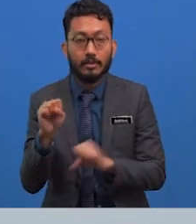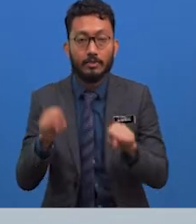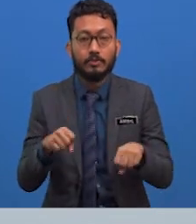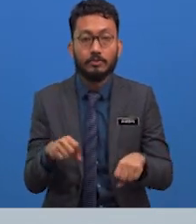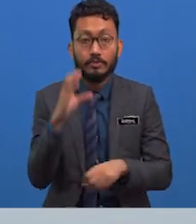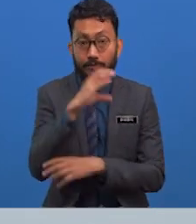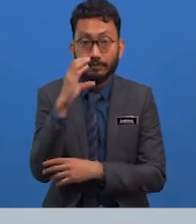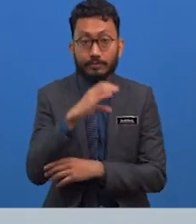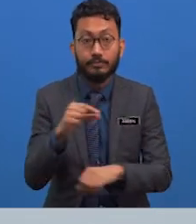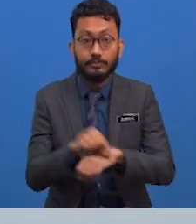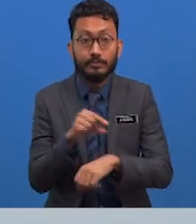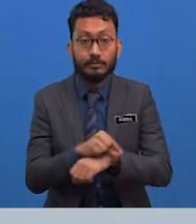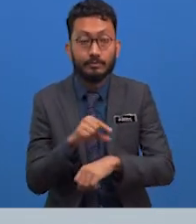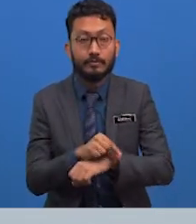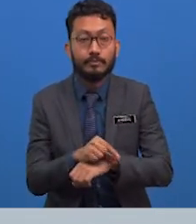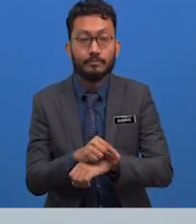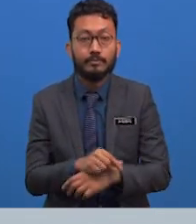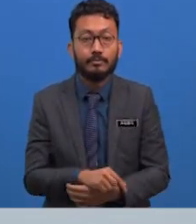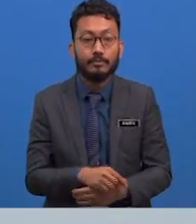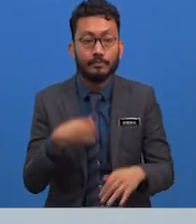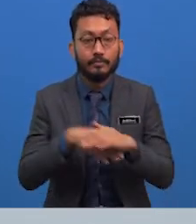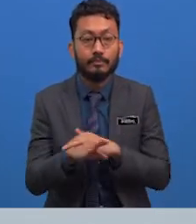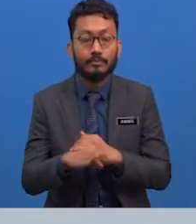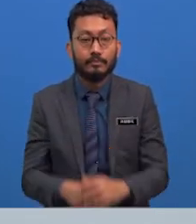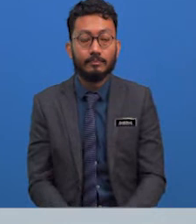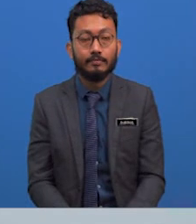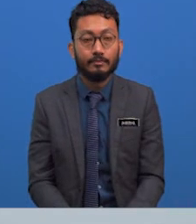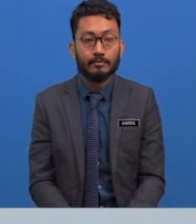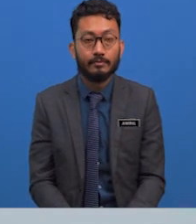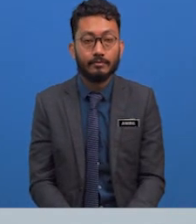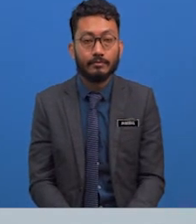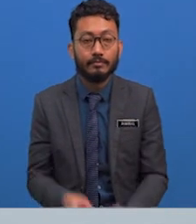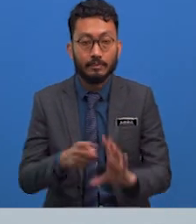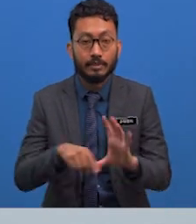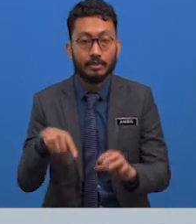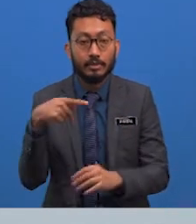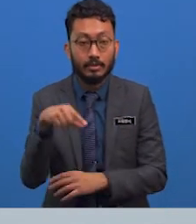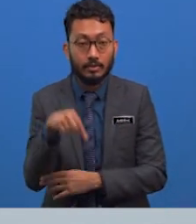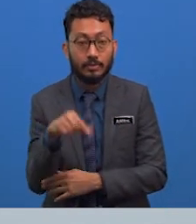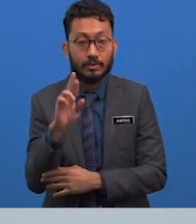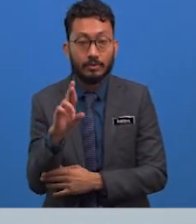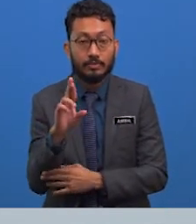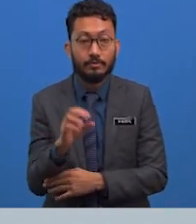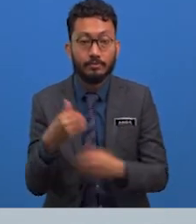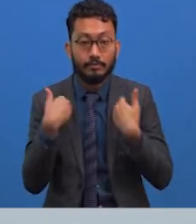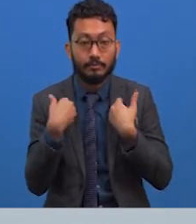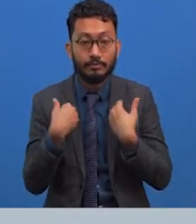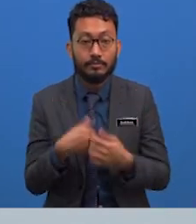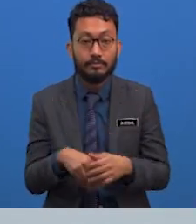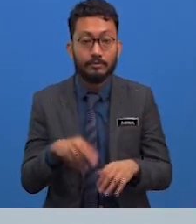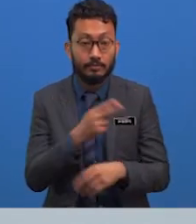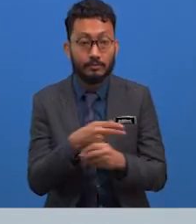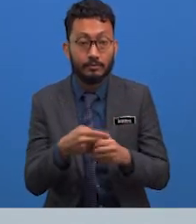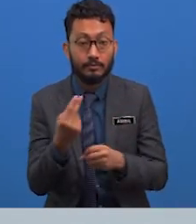dicari menggunakan ciri sudut pedalaman. Sudut PQR adalah hasil tolak